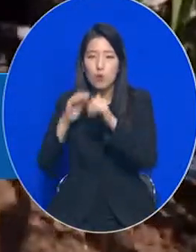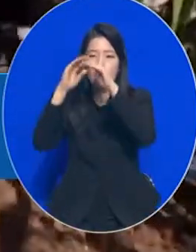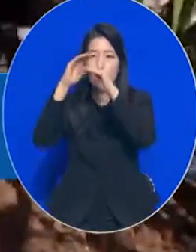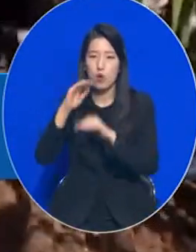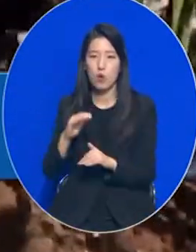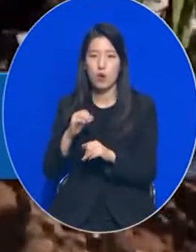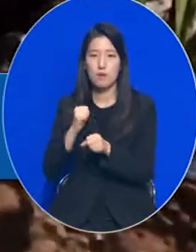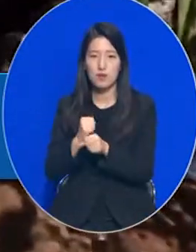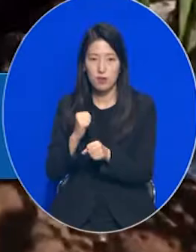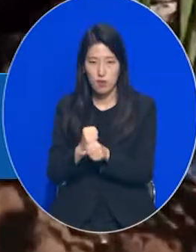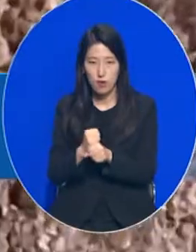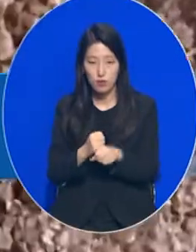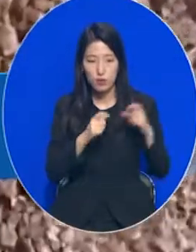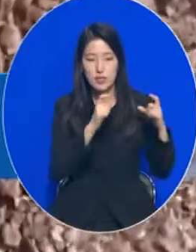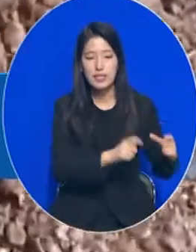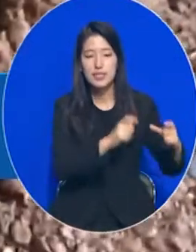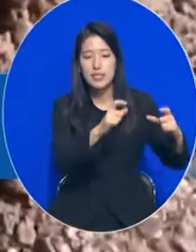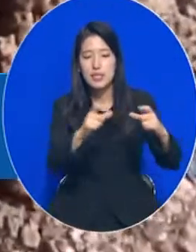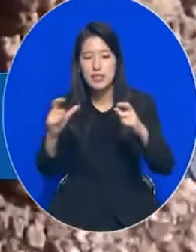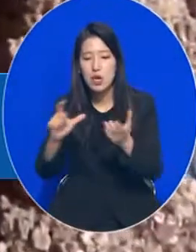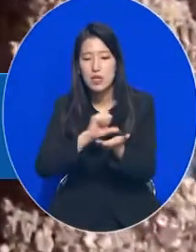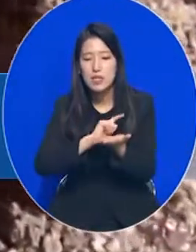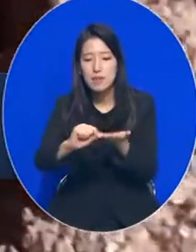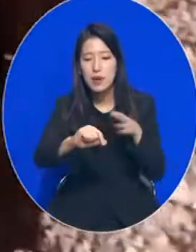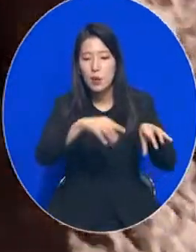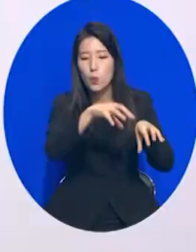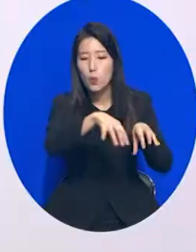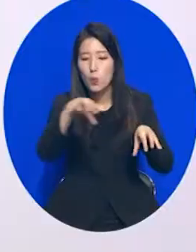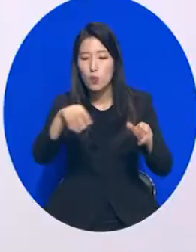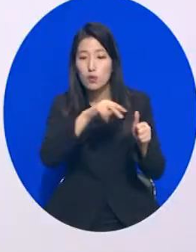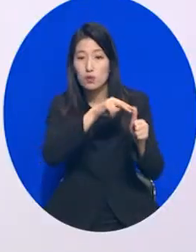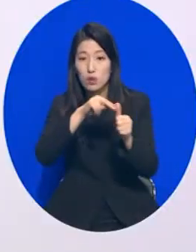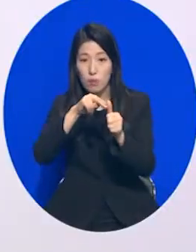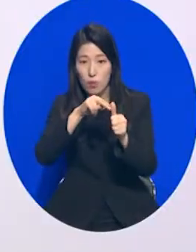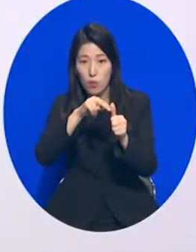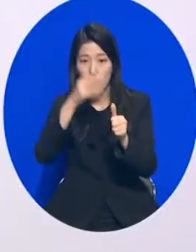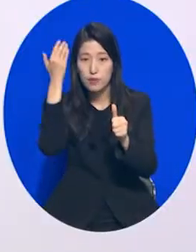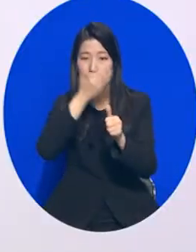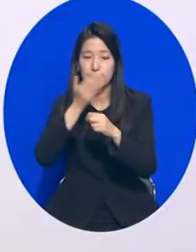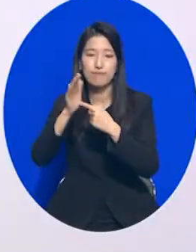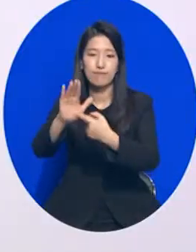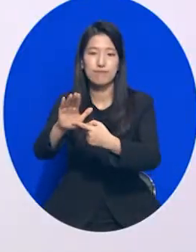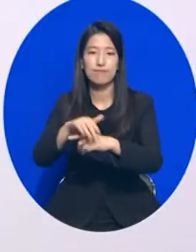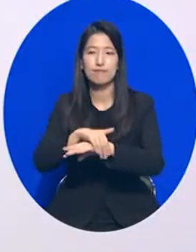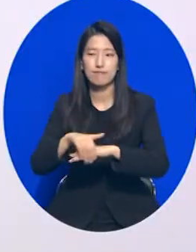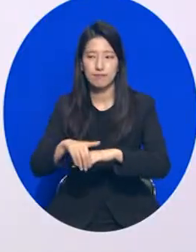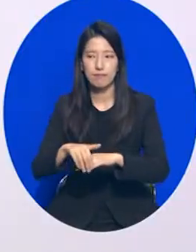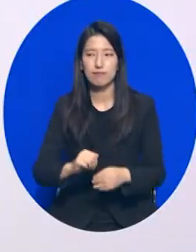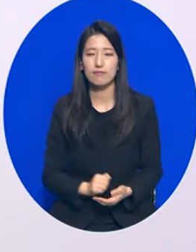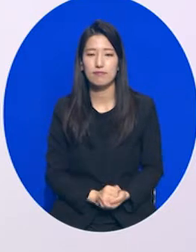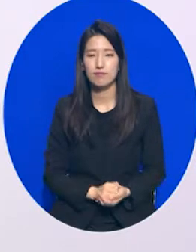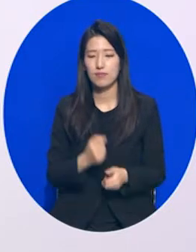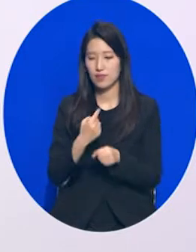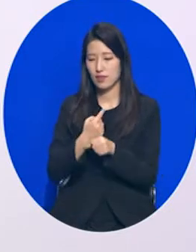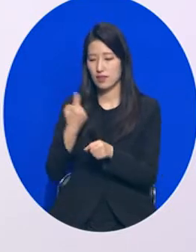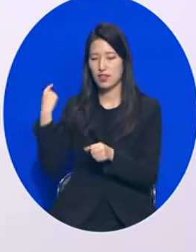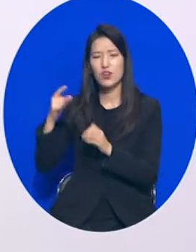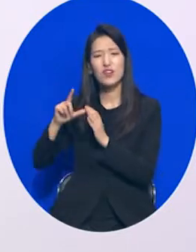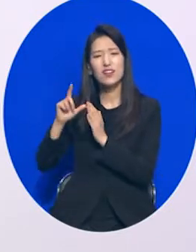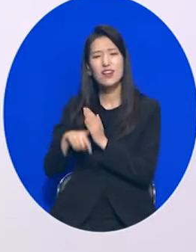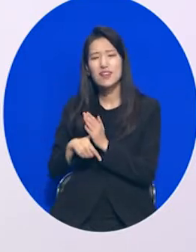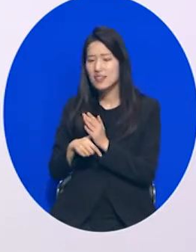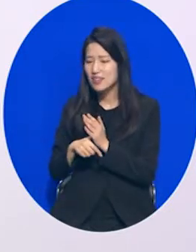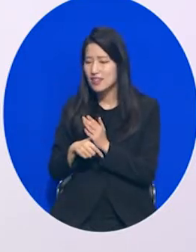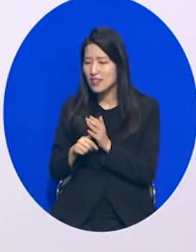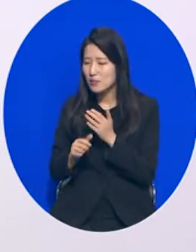개편해 지역 단위 정보를 통합적으로 제공합니다. 지난해 시범 운영된 맞춤형 지역 정보 제공 서비스도